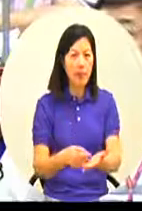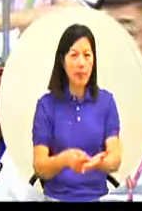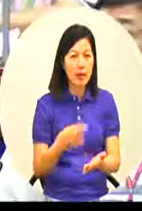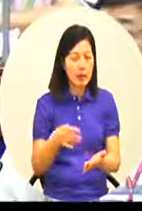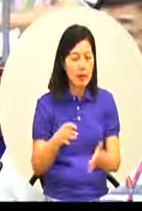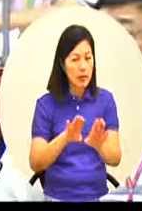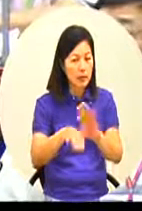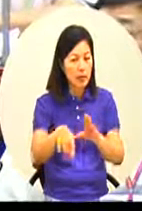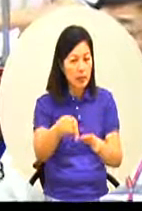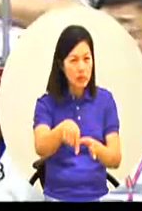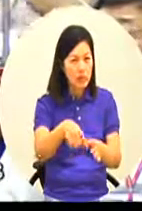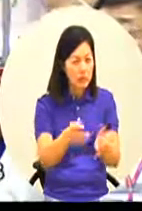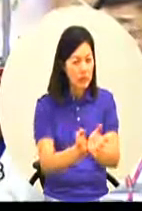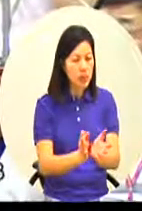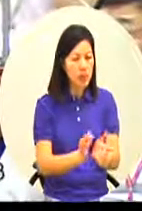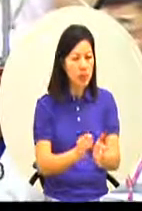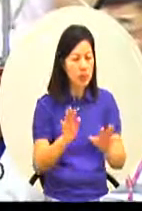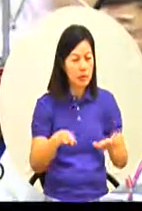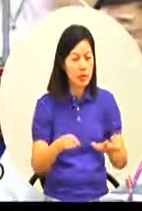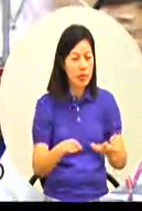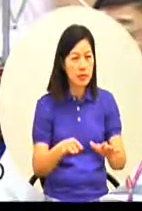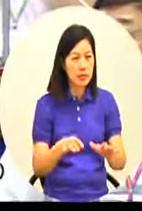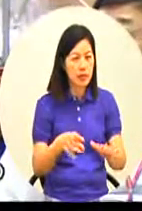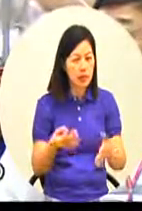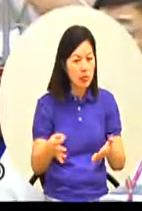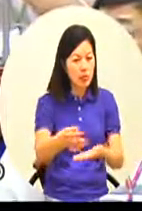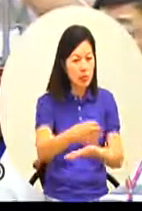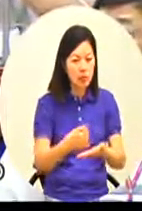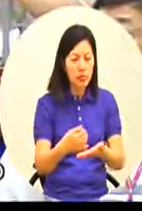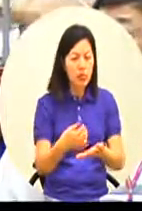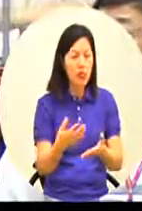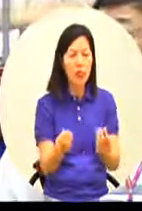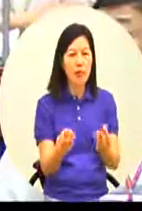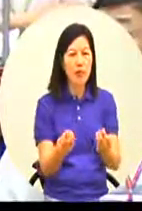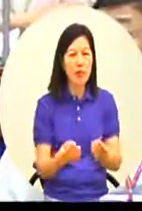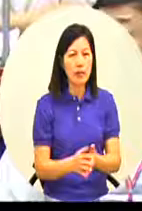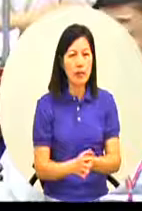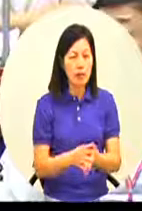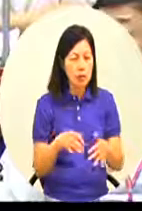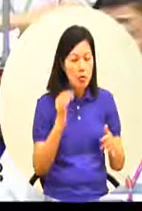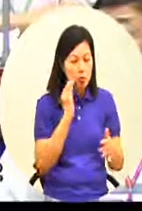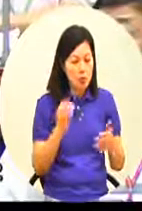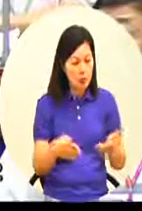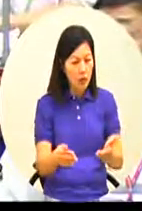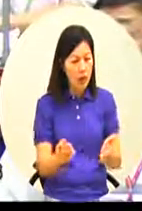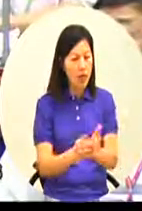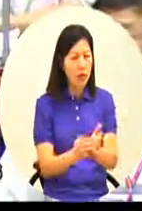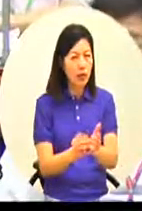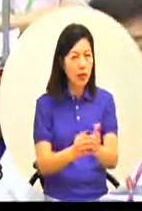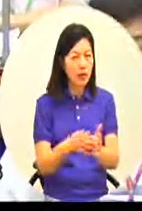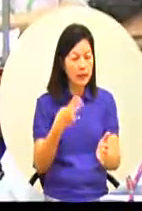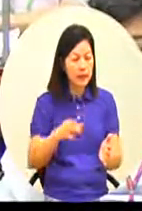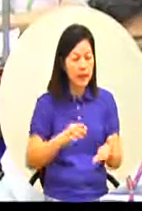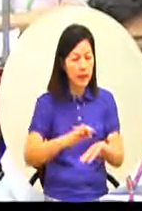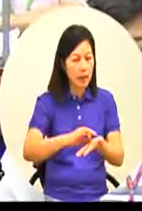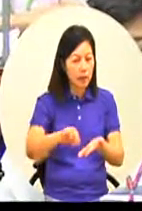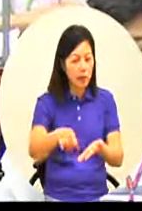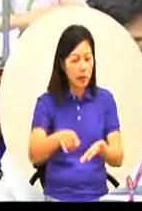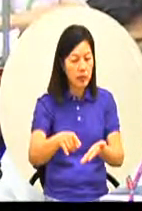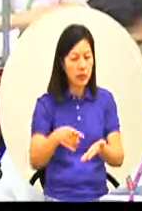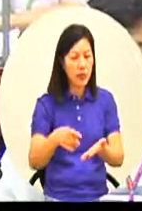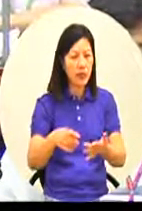的部分目前是暂时会课不到啊。但是你点交给他，等于是开发完了，他可以利用的话，那他就要充分合